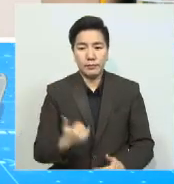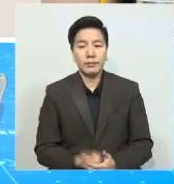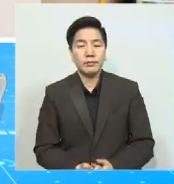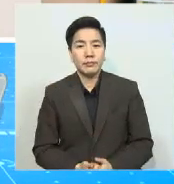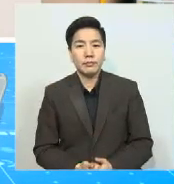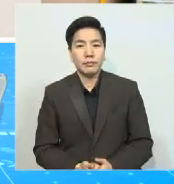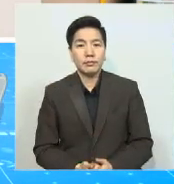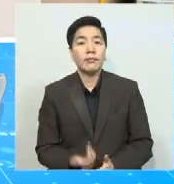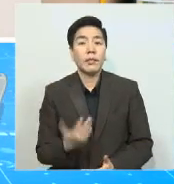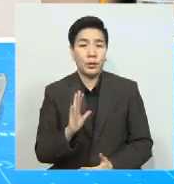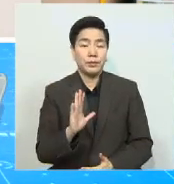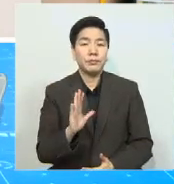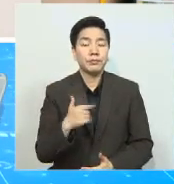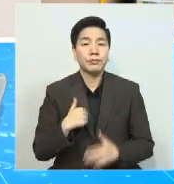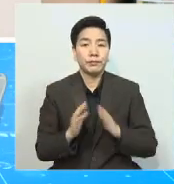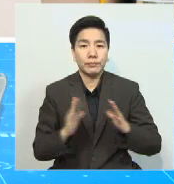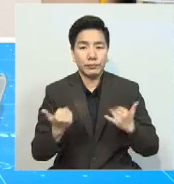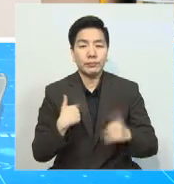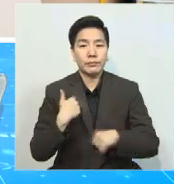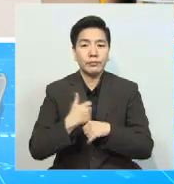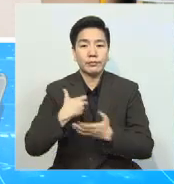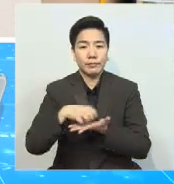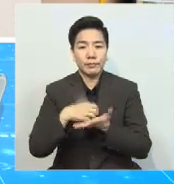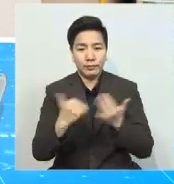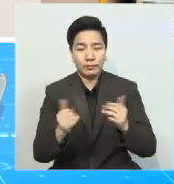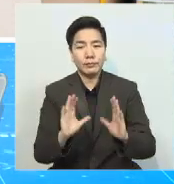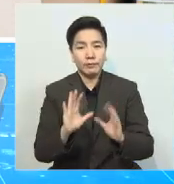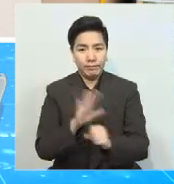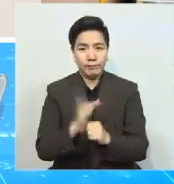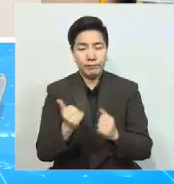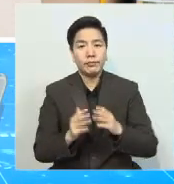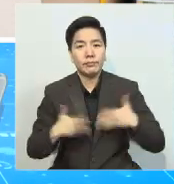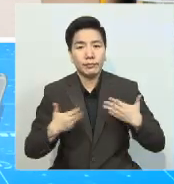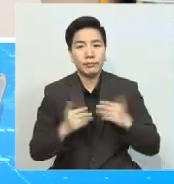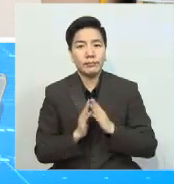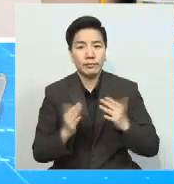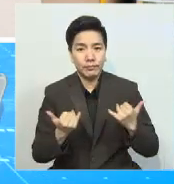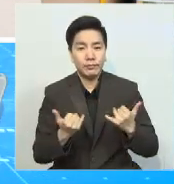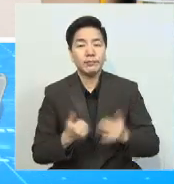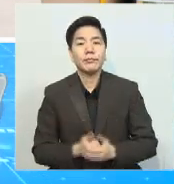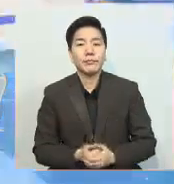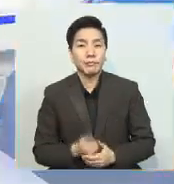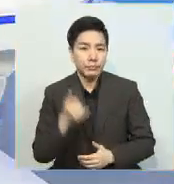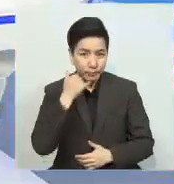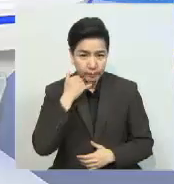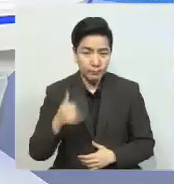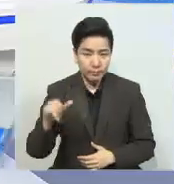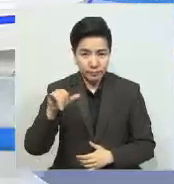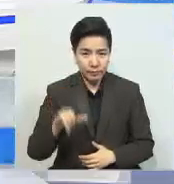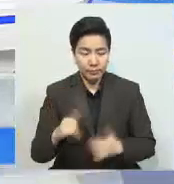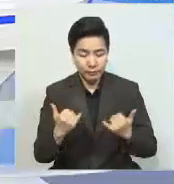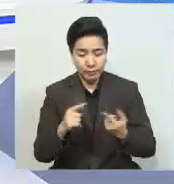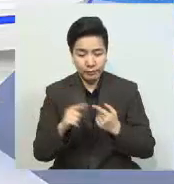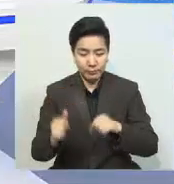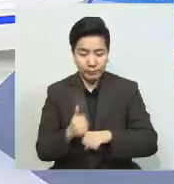ค่ะได้ค่ะเดี๋ยวยังไงวันนี้ตรวจสอบกับทางท่านอธิบดีเพียงเท่านี้ก่อนนะคะ ได้ครับยินดีครับขอบพระคุณมากครับ ค่ะขอบพระคุณมากๆนะคะท่าน